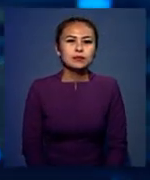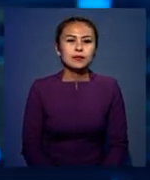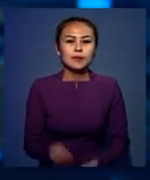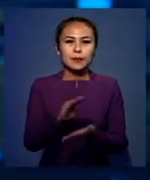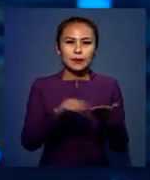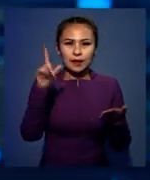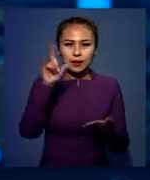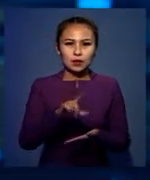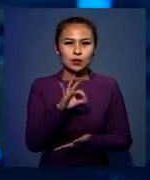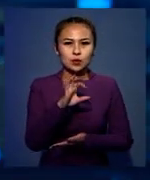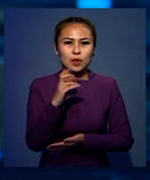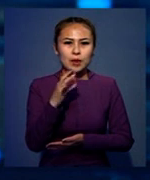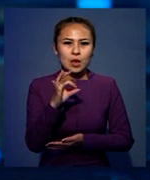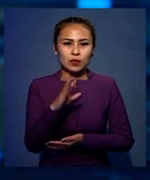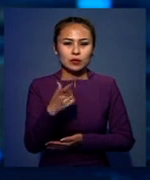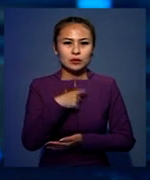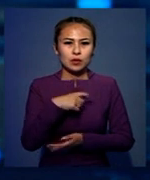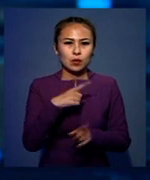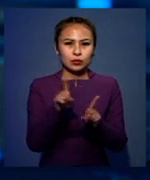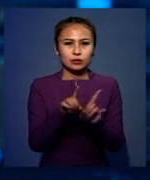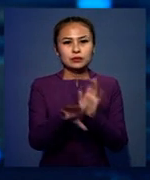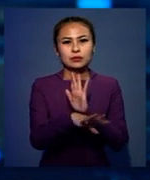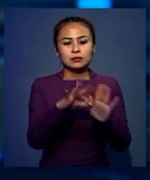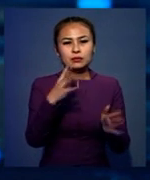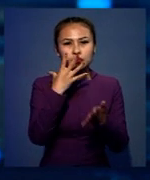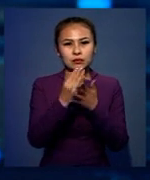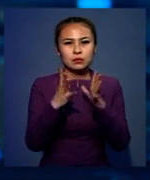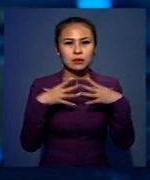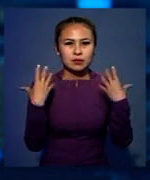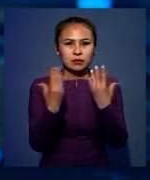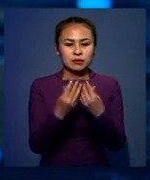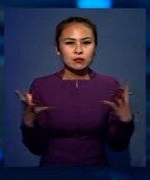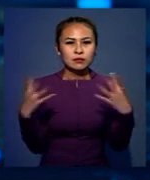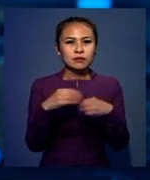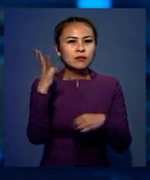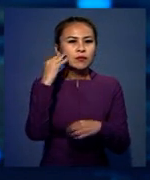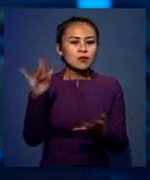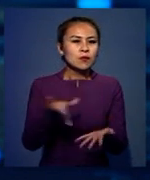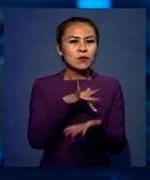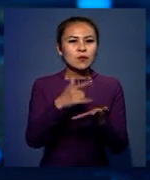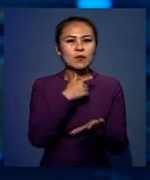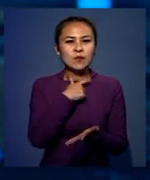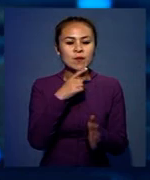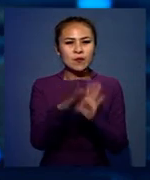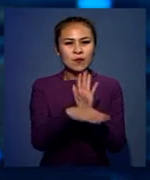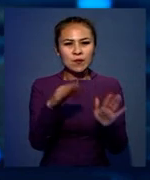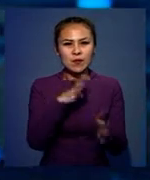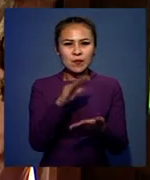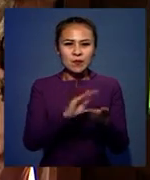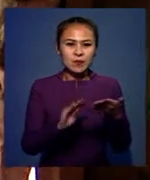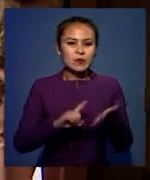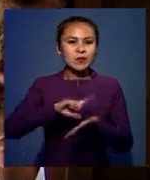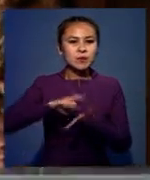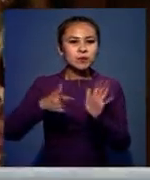Ақын әрі қоғам қайраткері Олжас Сүлейменов те өз таңдауын жасады. Ол өзінің отбасымен бірге Алматы қаласында дауыс берді.